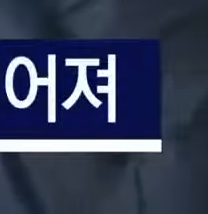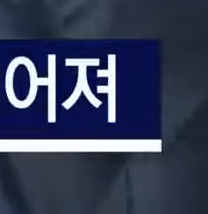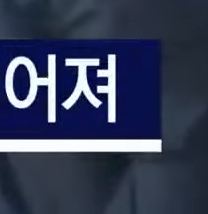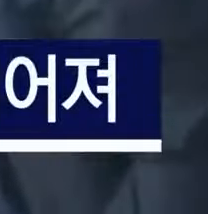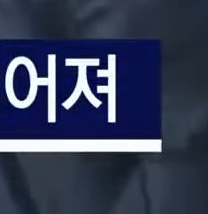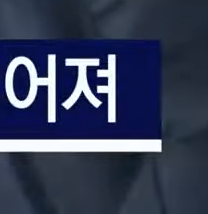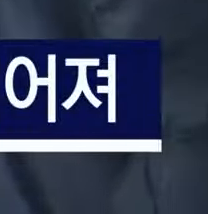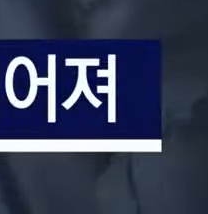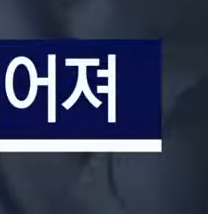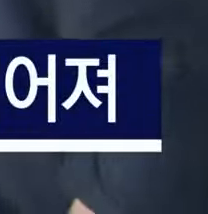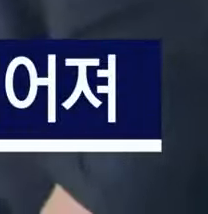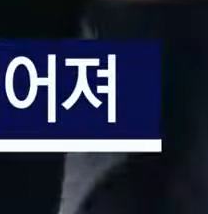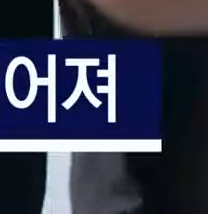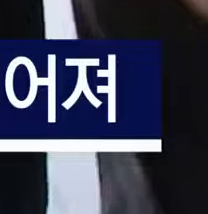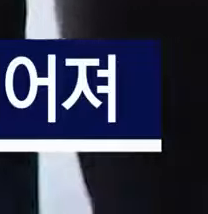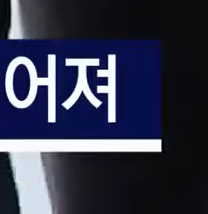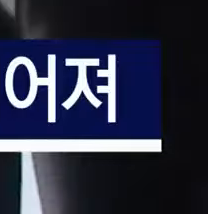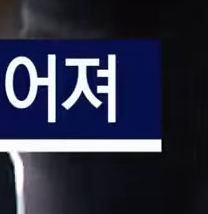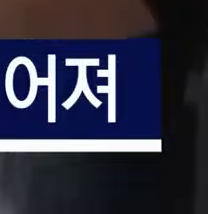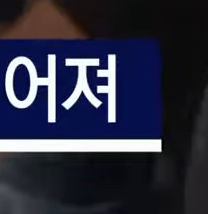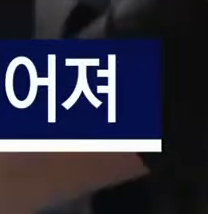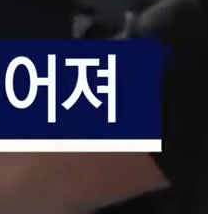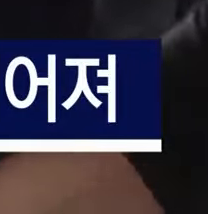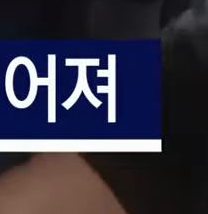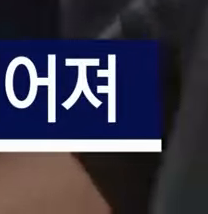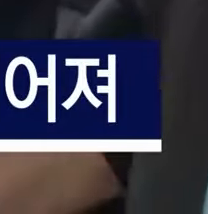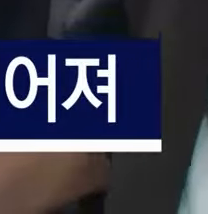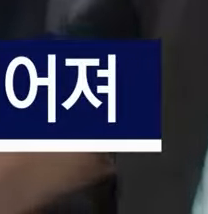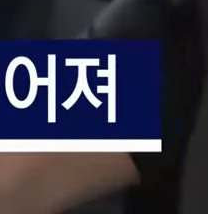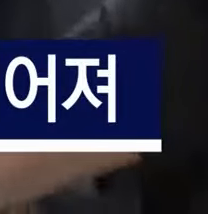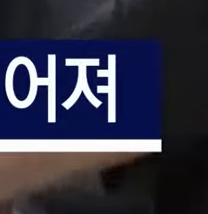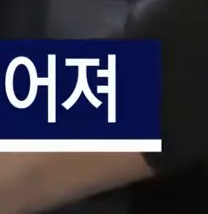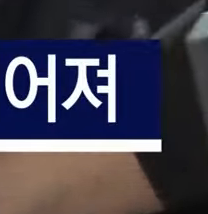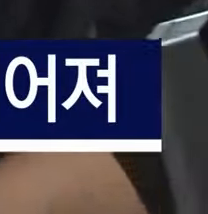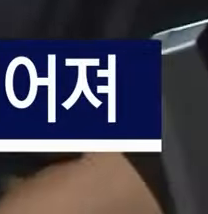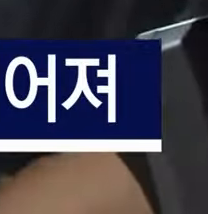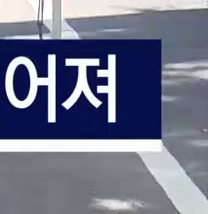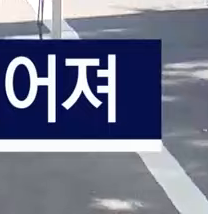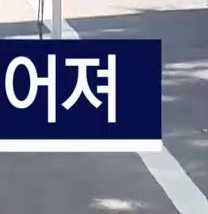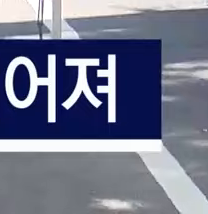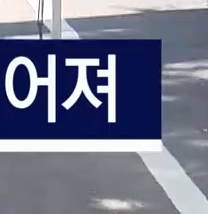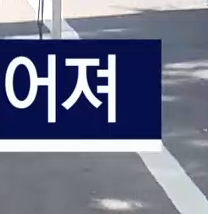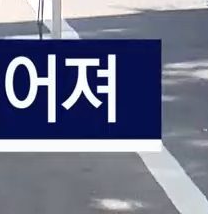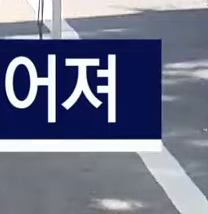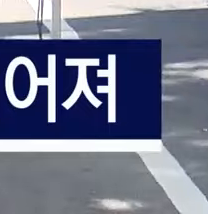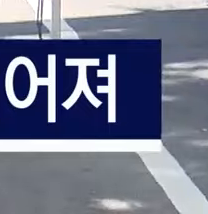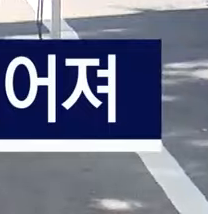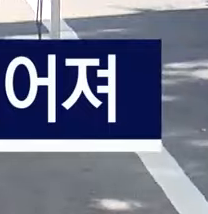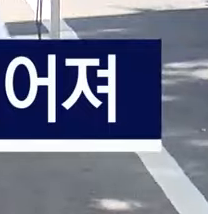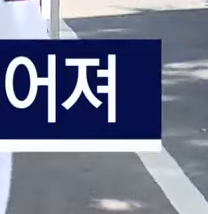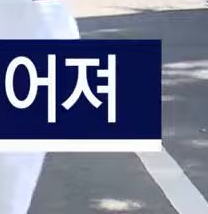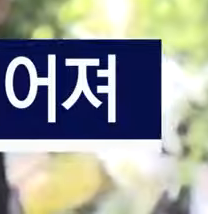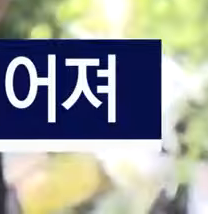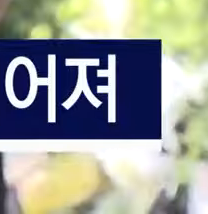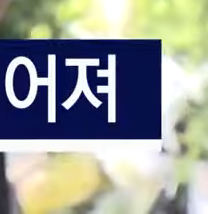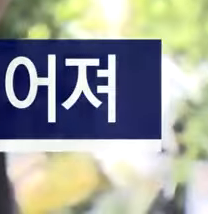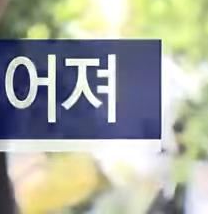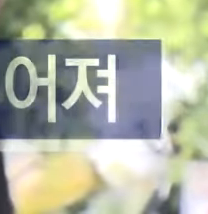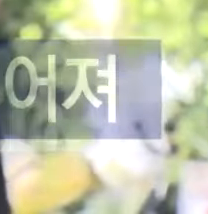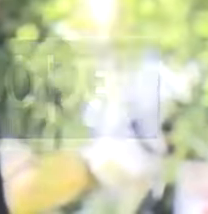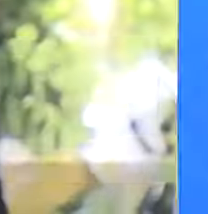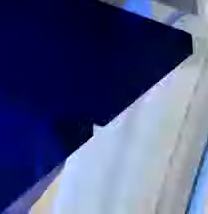순천 도심에서 10대 여성을 흉기로 살해한 30대 남성의 신상이 공개됐습니다. 피해자를 추모하는 시민들의